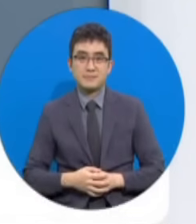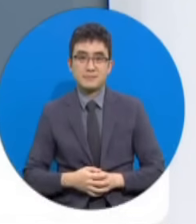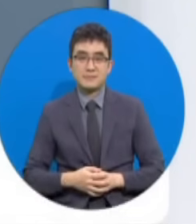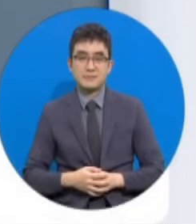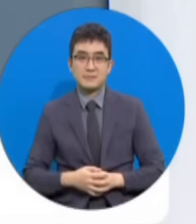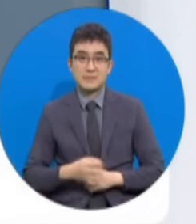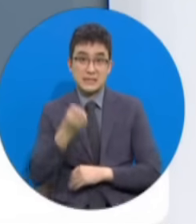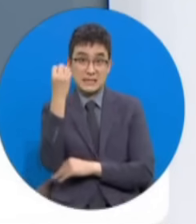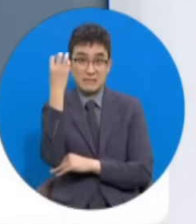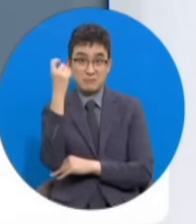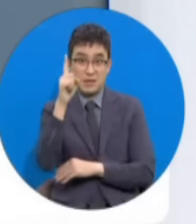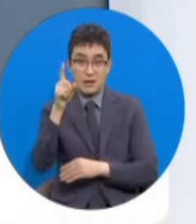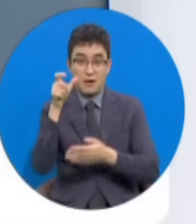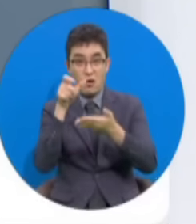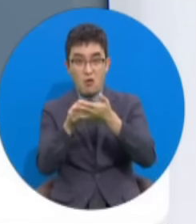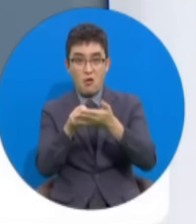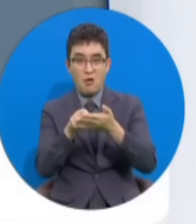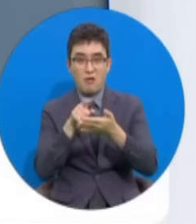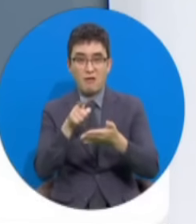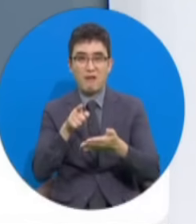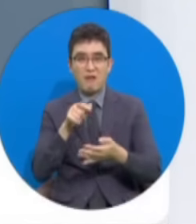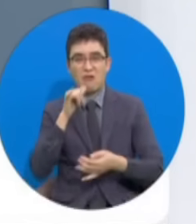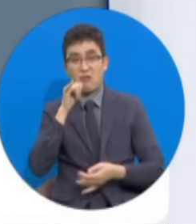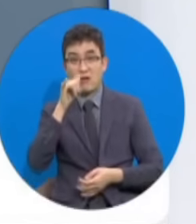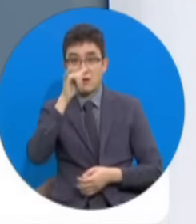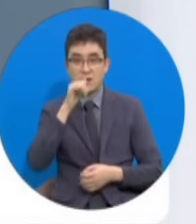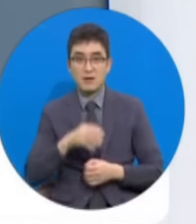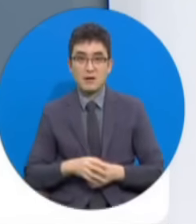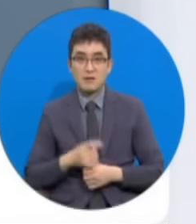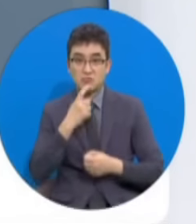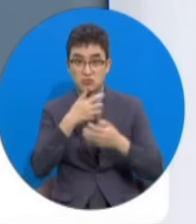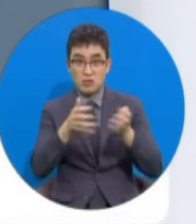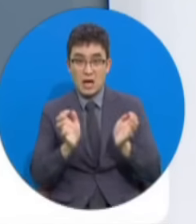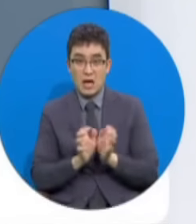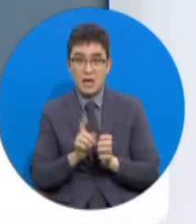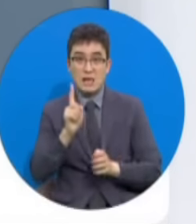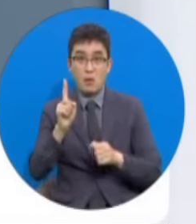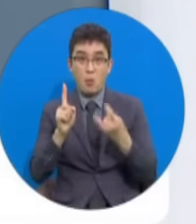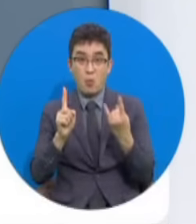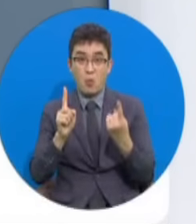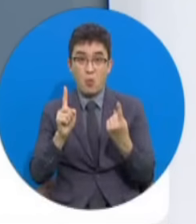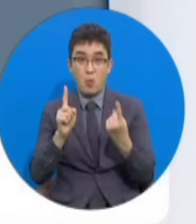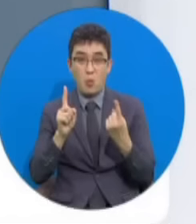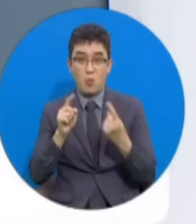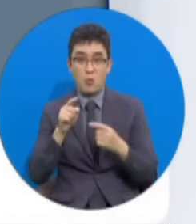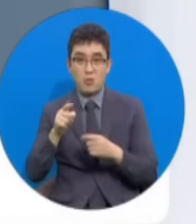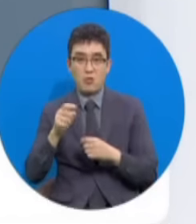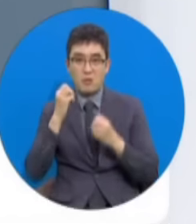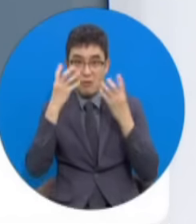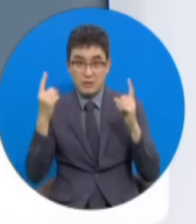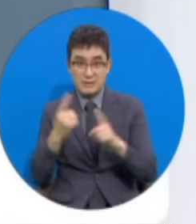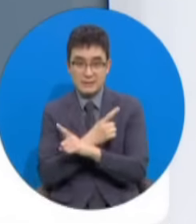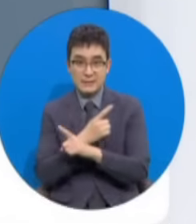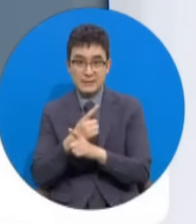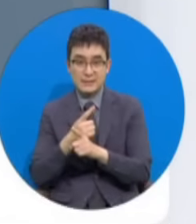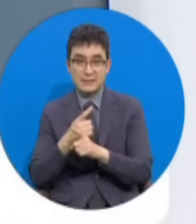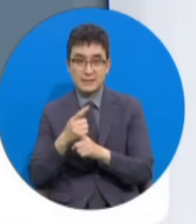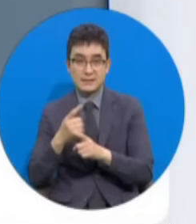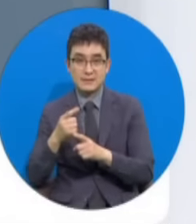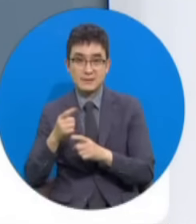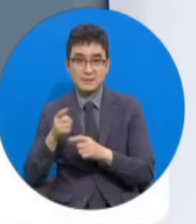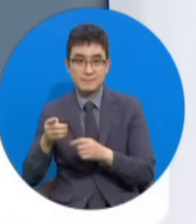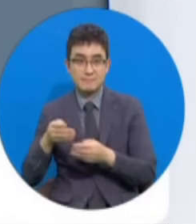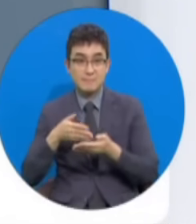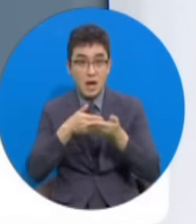굉장히 재미있는 만평을 그려놨던데요. 민주당의 1호 혁신안이라는 돛단배가 폭포에 쑥 떨어져서 저 멀리 떠내려가는 만평